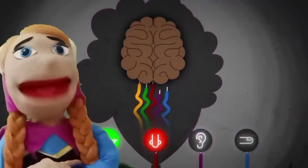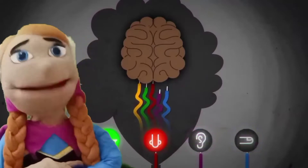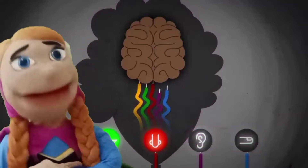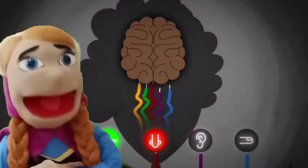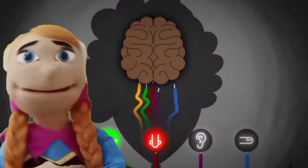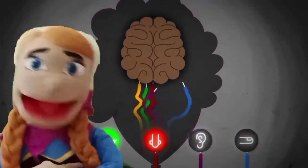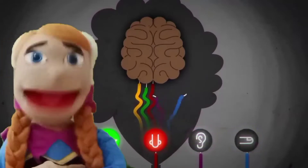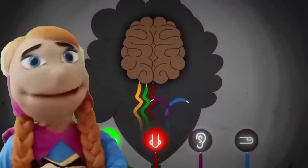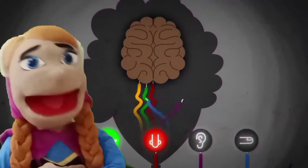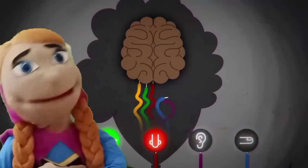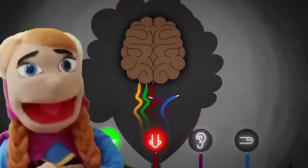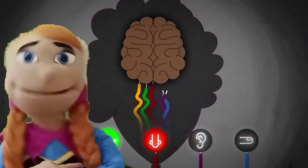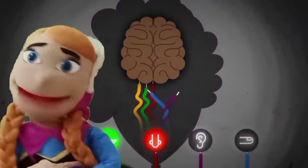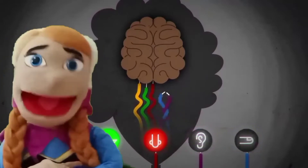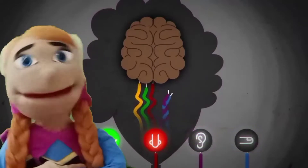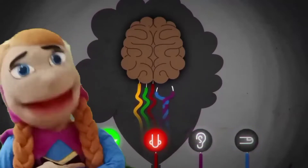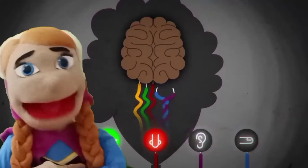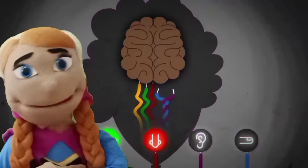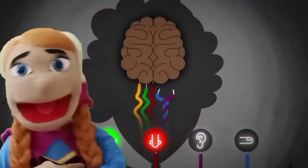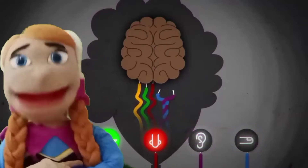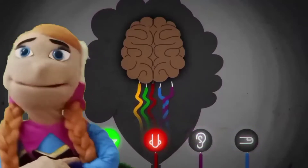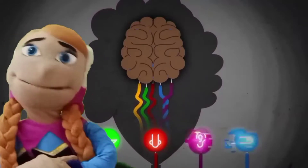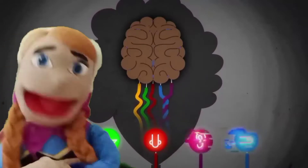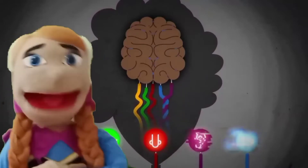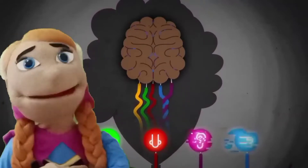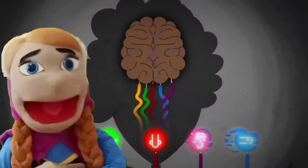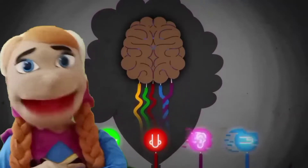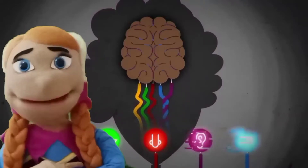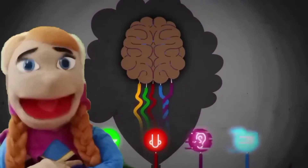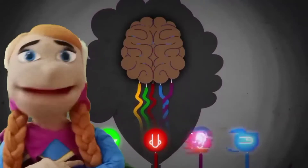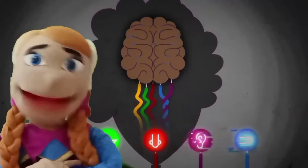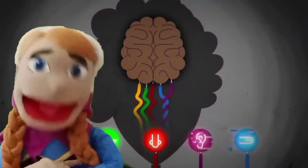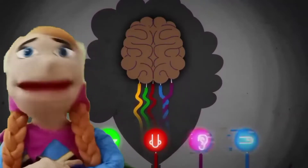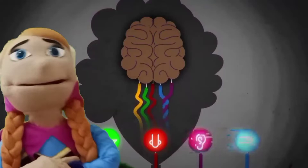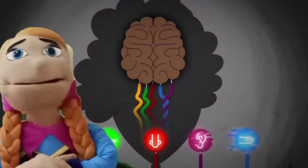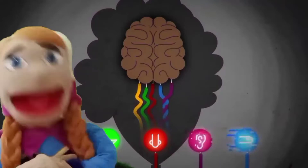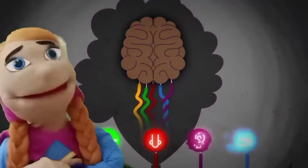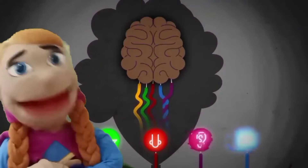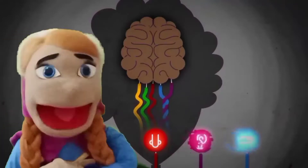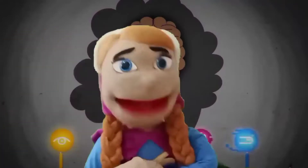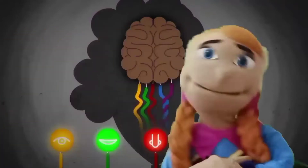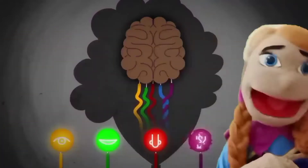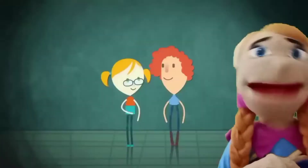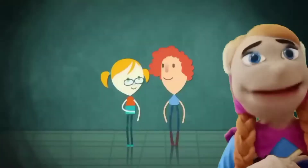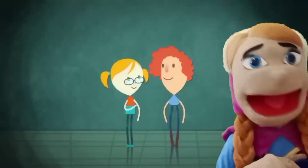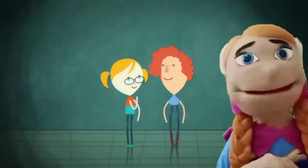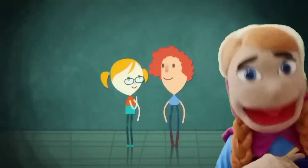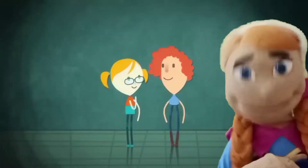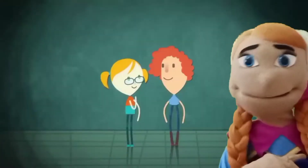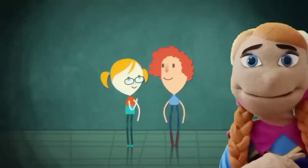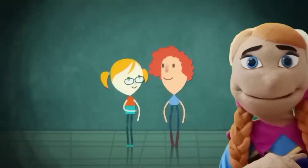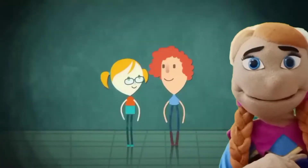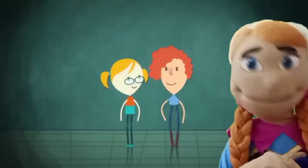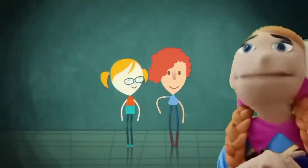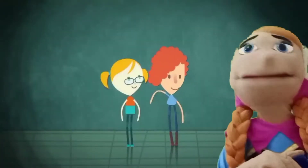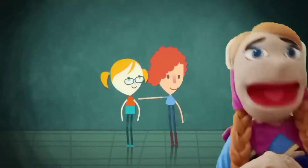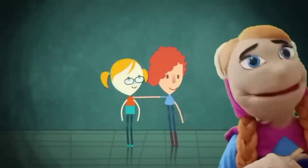paraang lubos na nakakaapikto ito sa mga pandama at kung paano natin nakikita ang mga